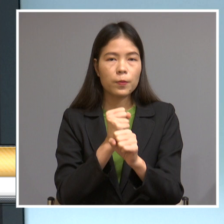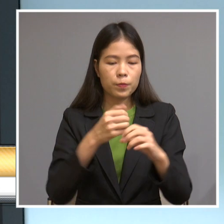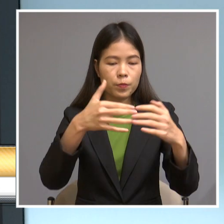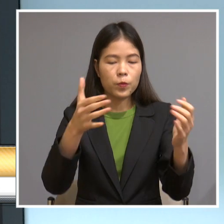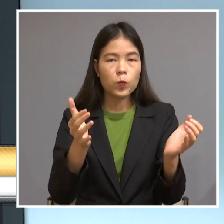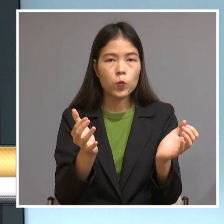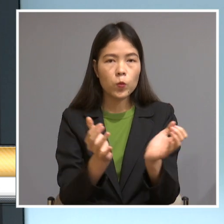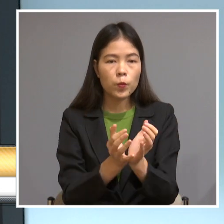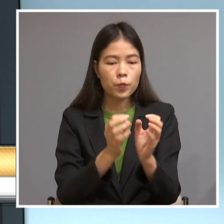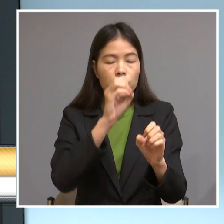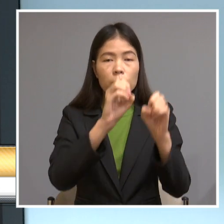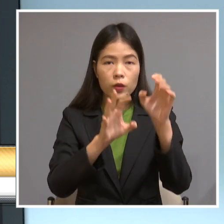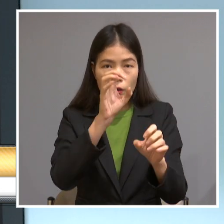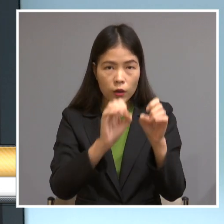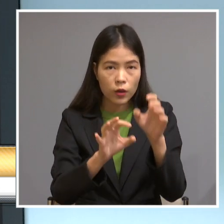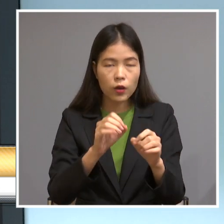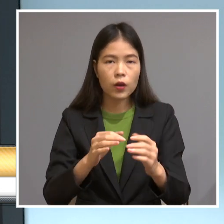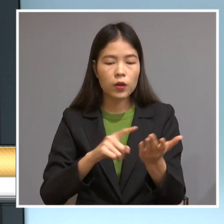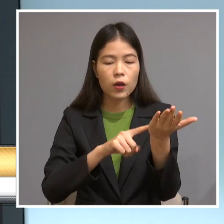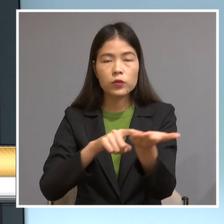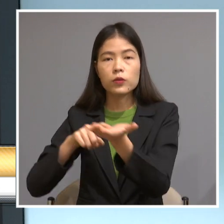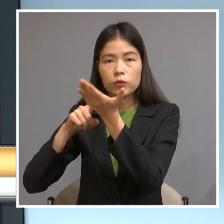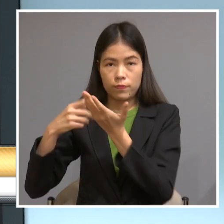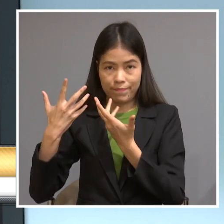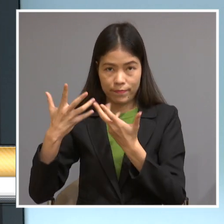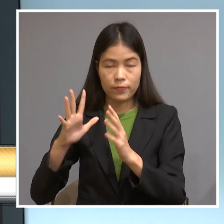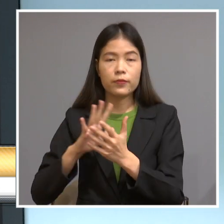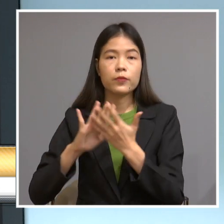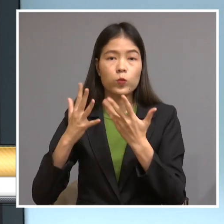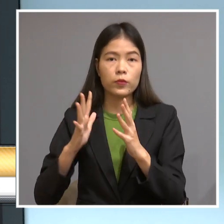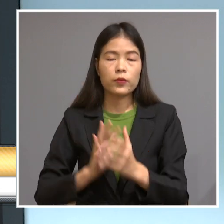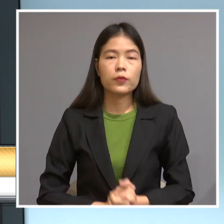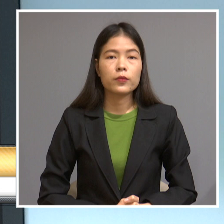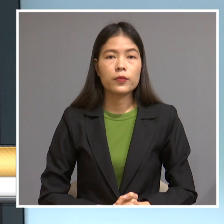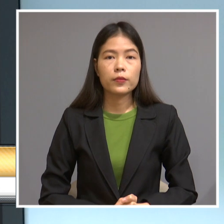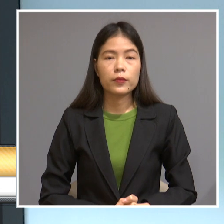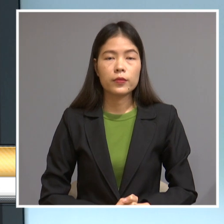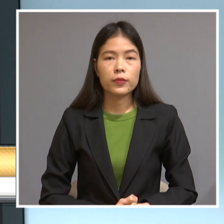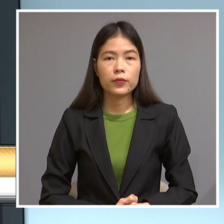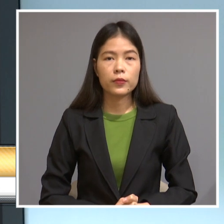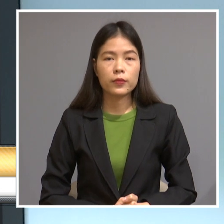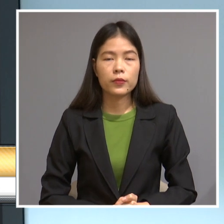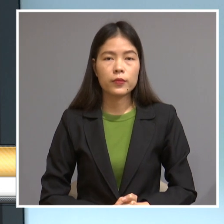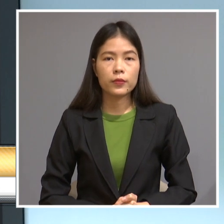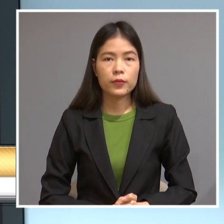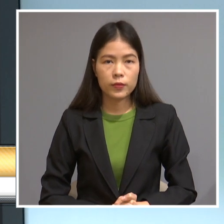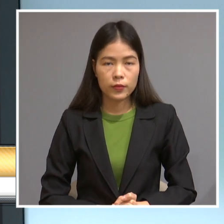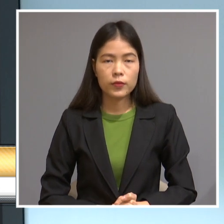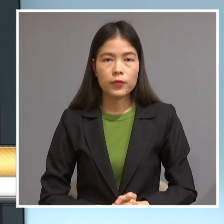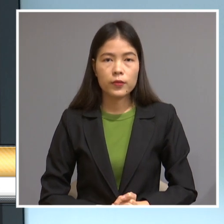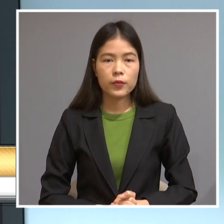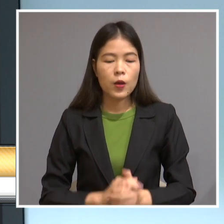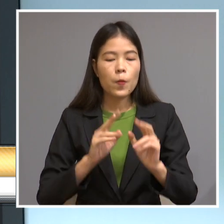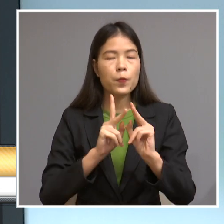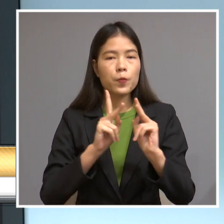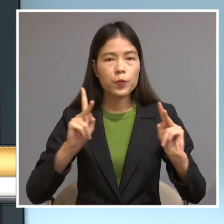และํ็เสนอเรองผ่านไปแล้วด้านแรกที่จะเป็นคนที่จะดู Make not be a quan ud cooksก็คือคร bangaprèsสิ่งปฏิกูลแล